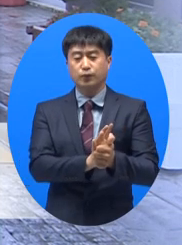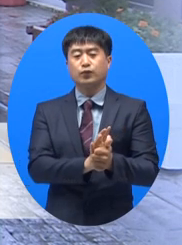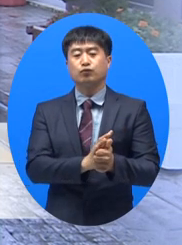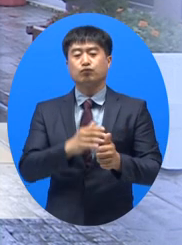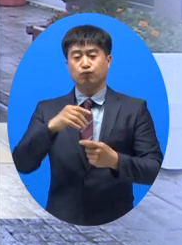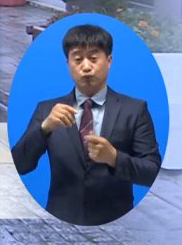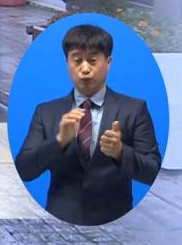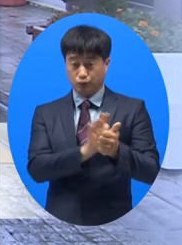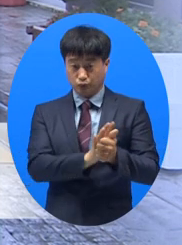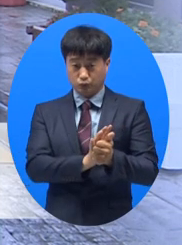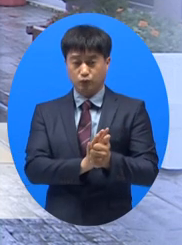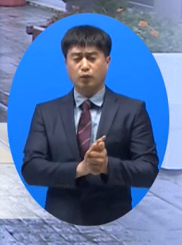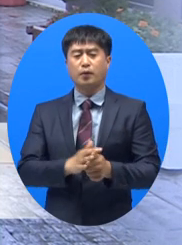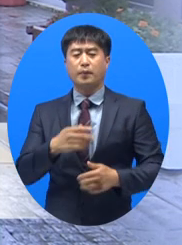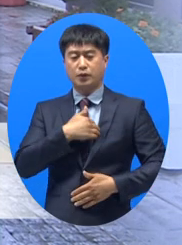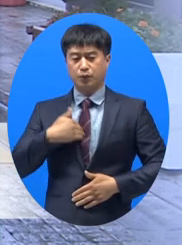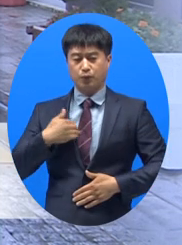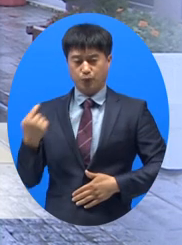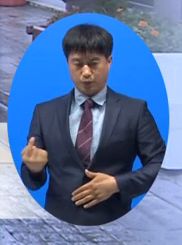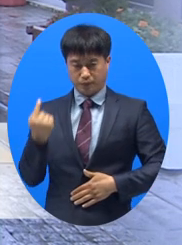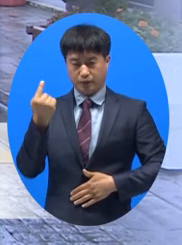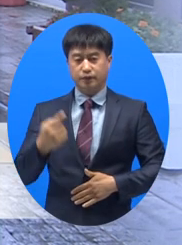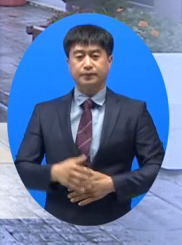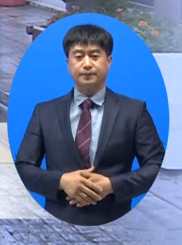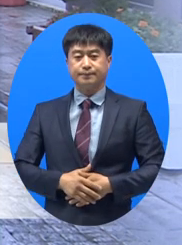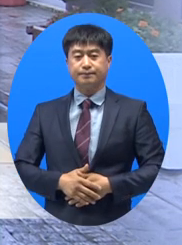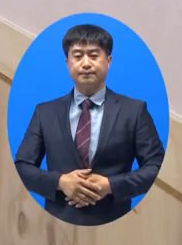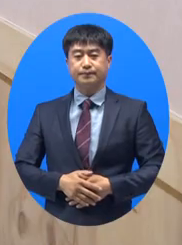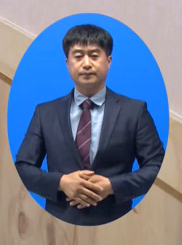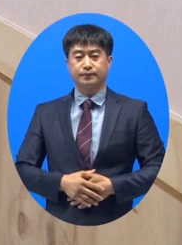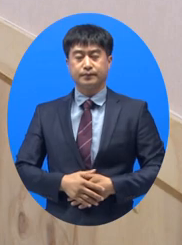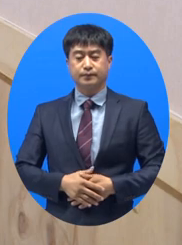높다고 합니다. 이슬비 기자가 취재했습니다.